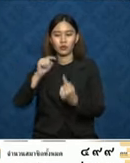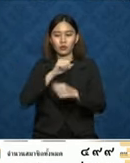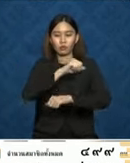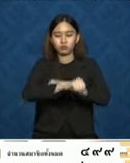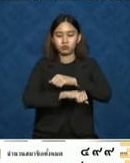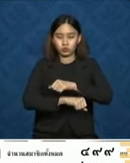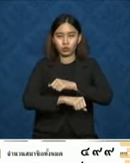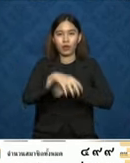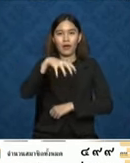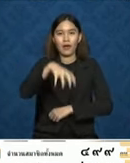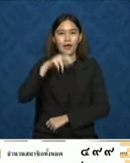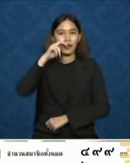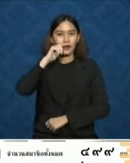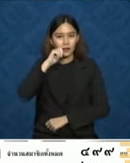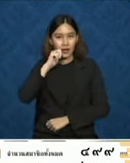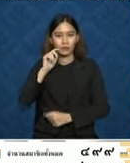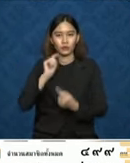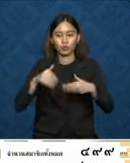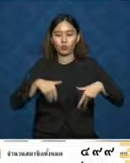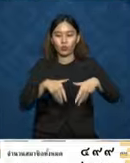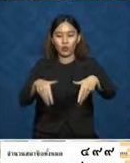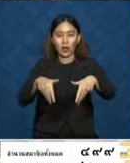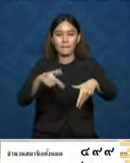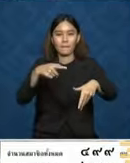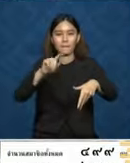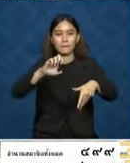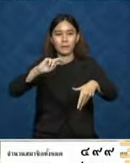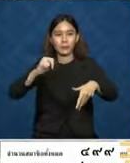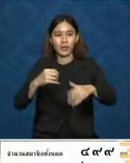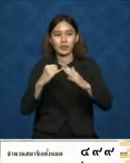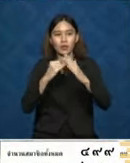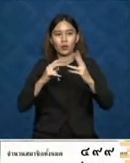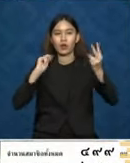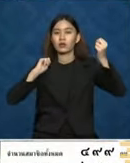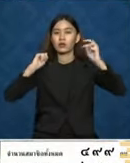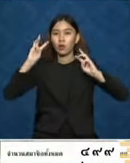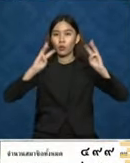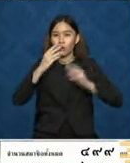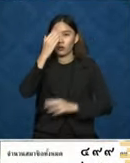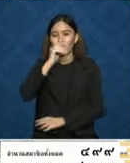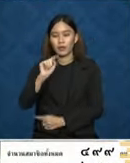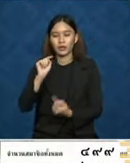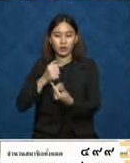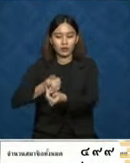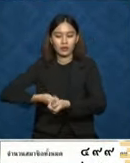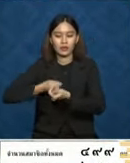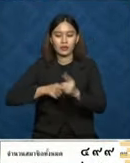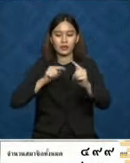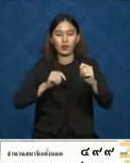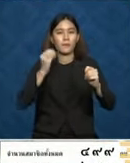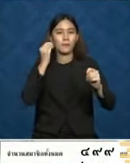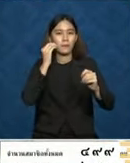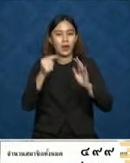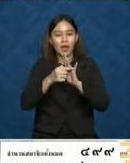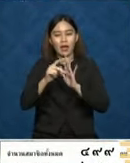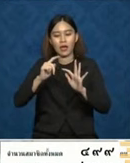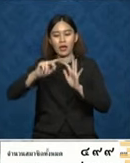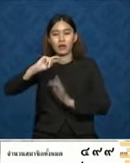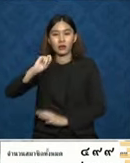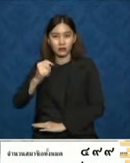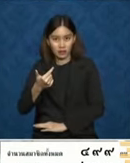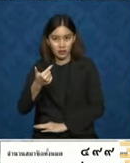บังคับน้ำใช้ตัวที่ 1แม่ปิงแม่น้ำปิงจังหวัดนครสวรรค์เนื่องด้วยเกษตรกรตำบลบ้านแก่งตำบลหนองกระโดน